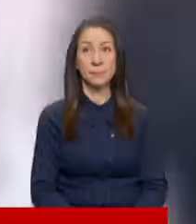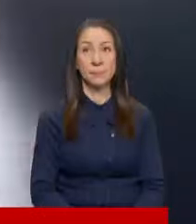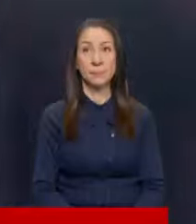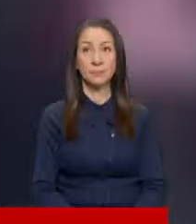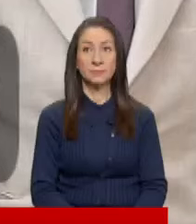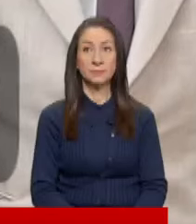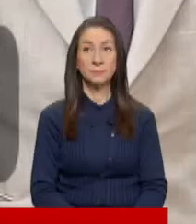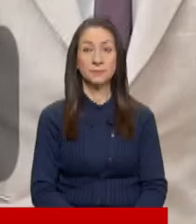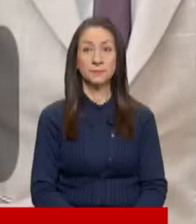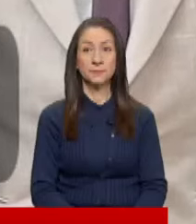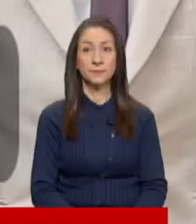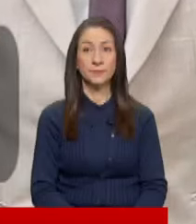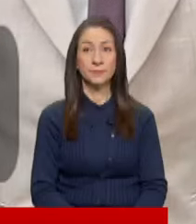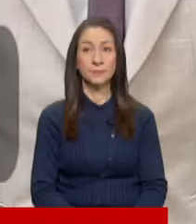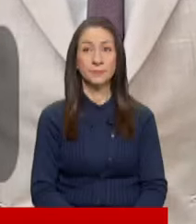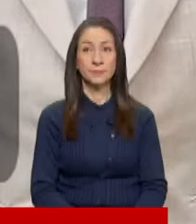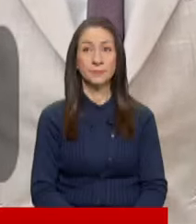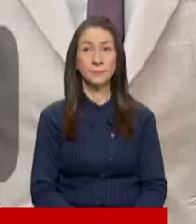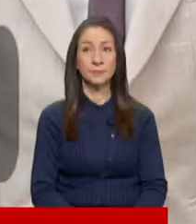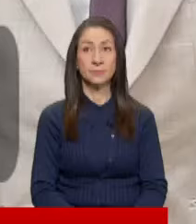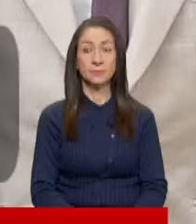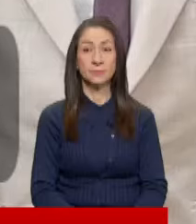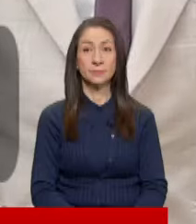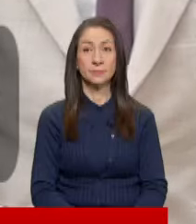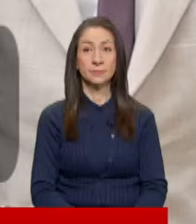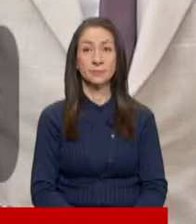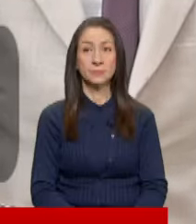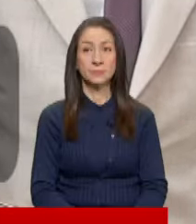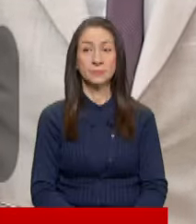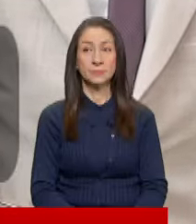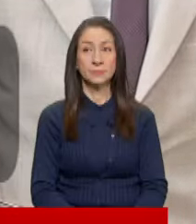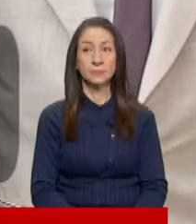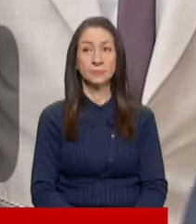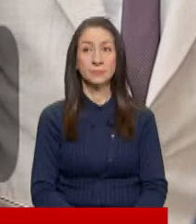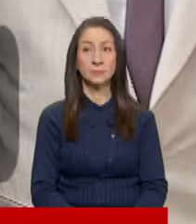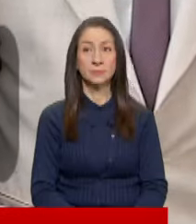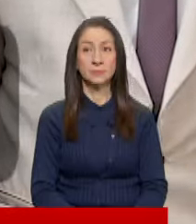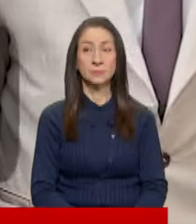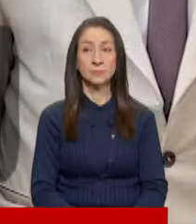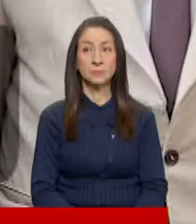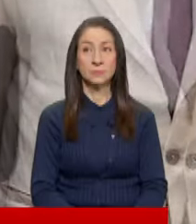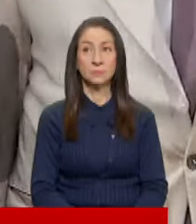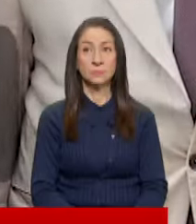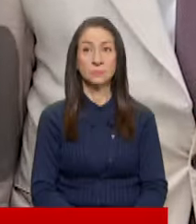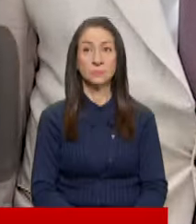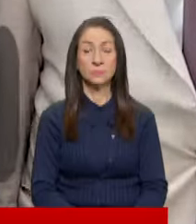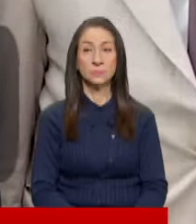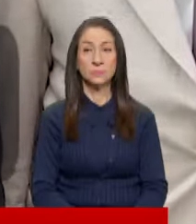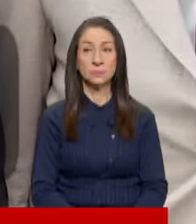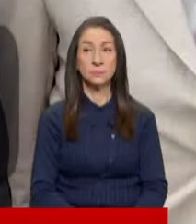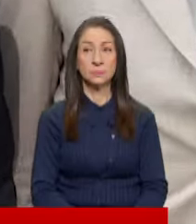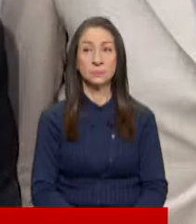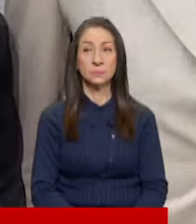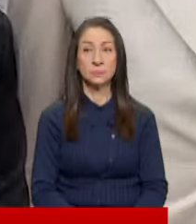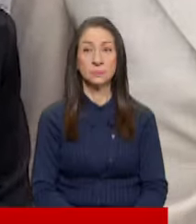çıkardı beşe be kala benim ilçe Başkanım evraklarla birlikte Seçim Kuruluna gidiyor Seçim Kurulu